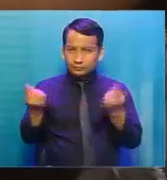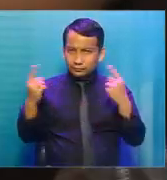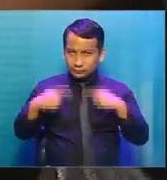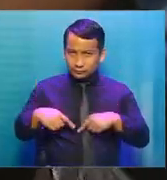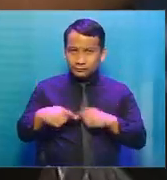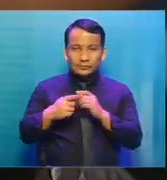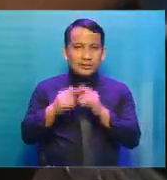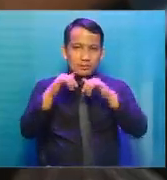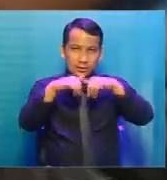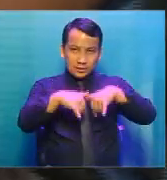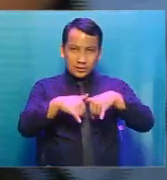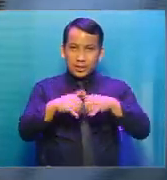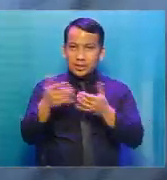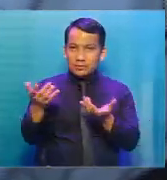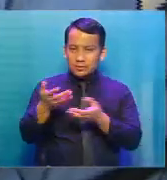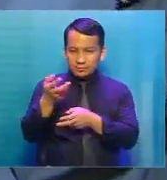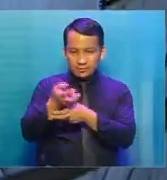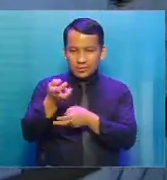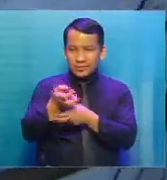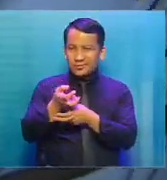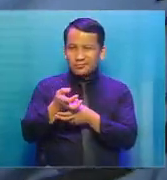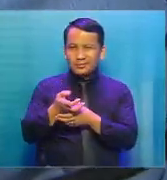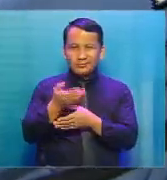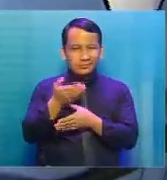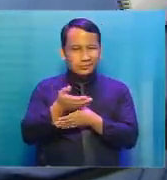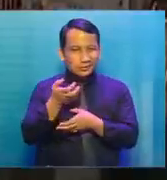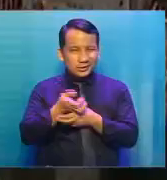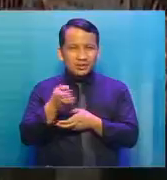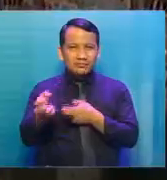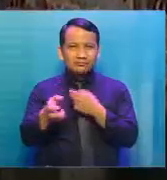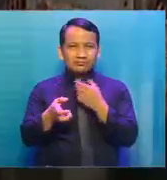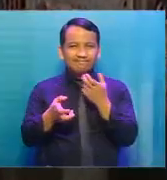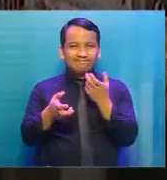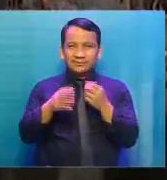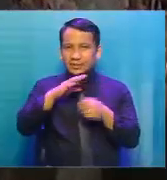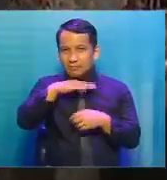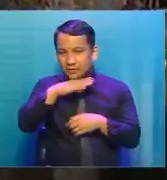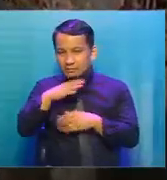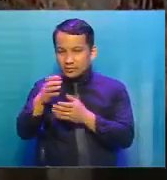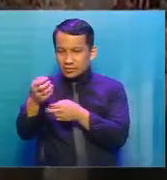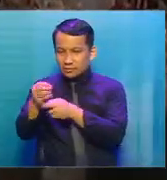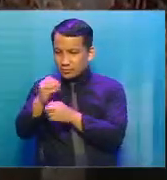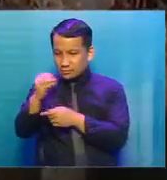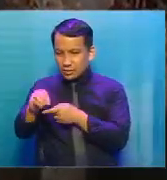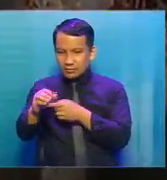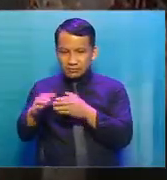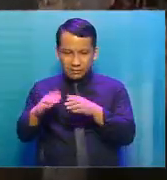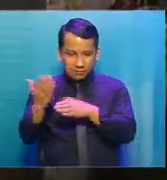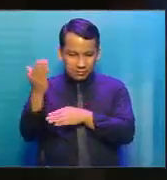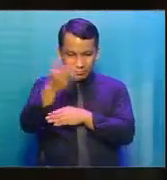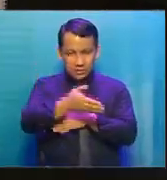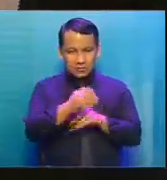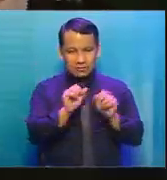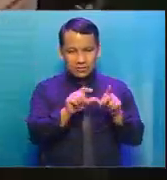nangyayari, mananatili raw pahirap ang price cap mula sa mga magbababoy hanggang sa mga ordinaryong